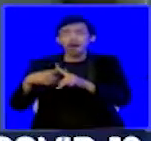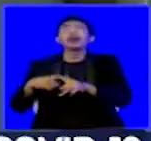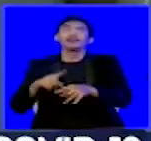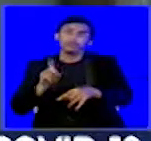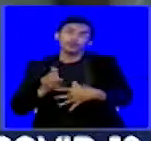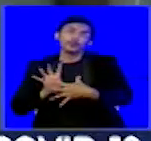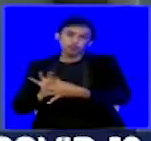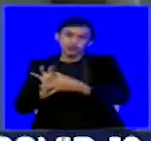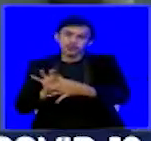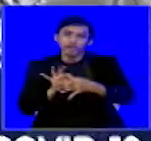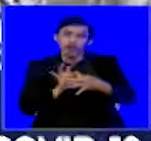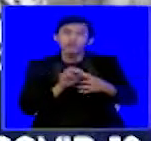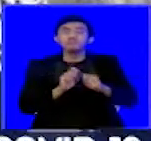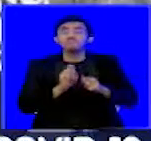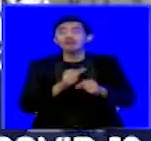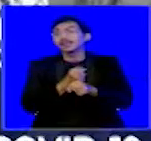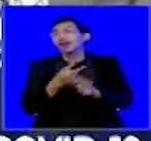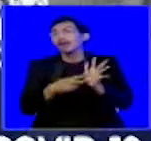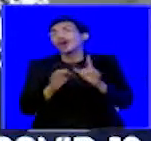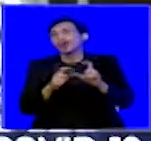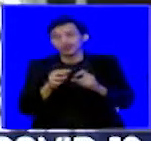memproduksi Genos.